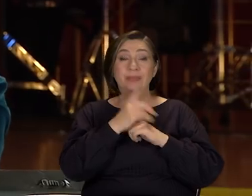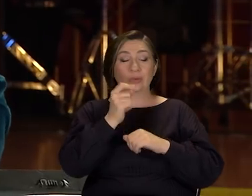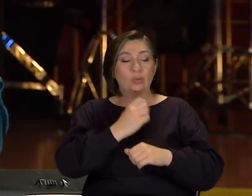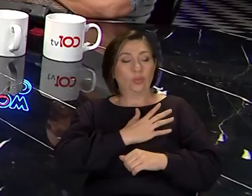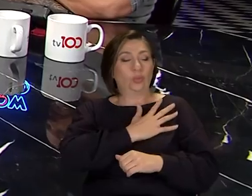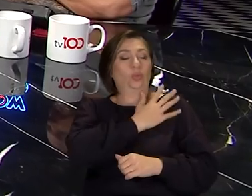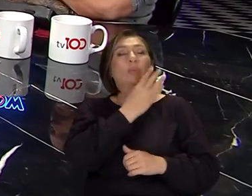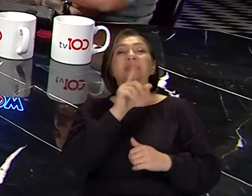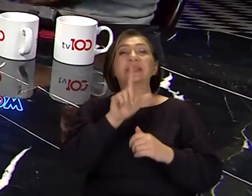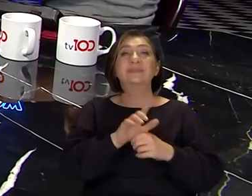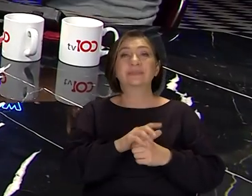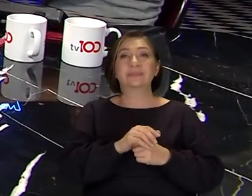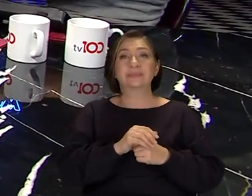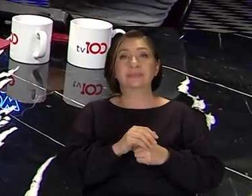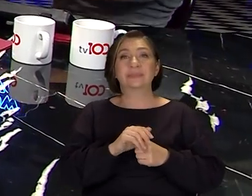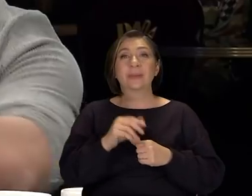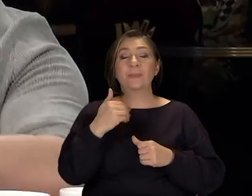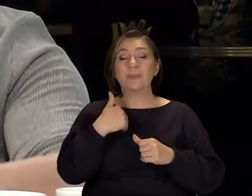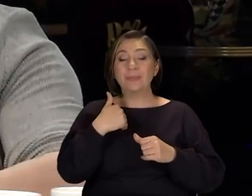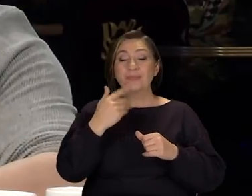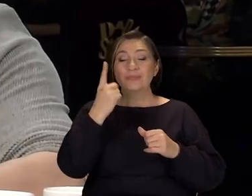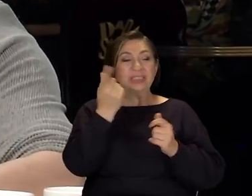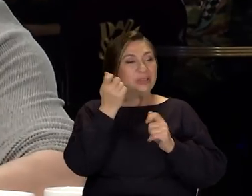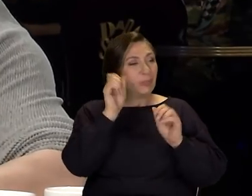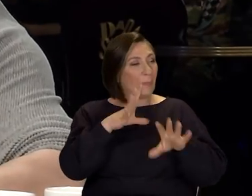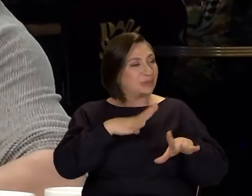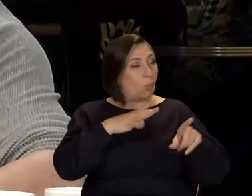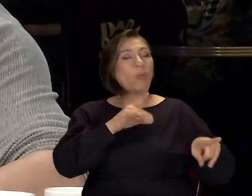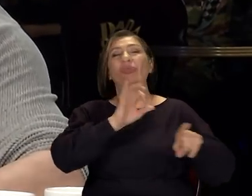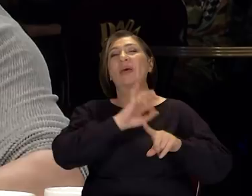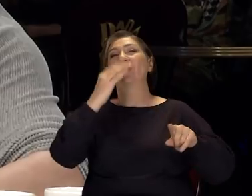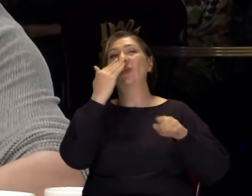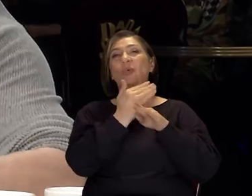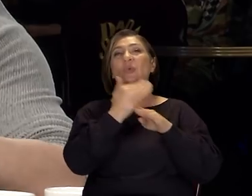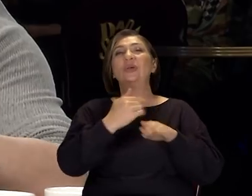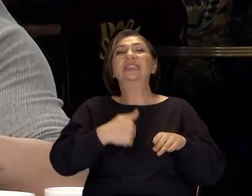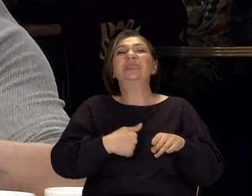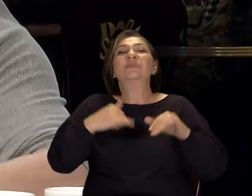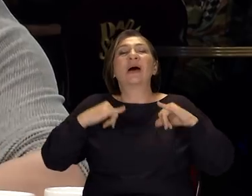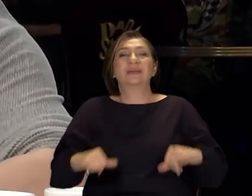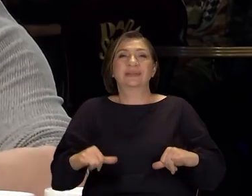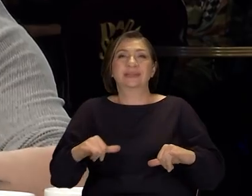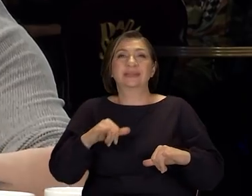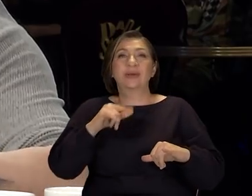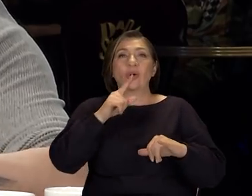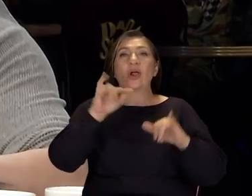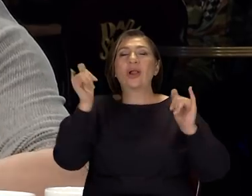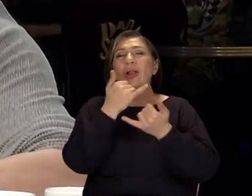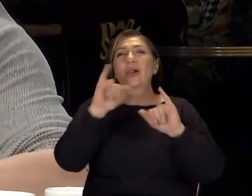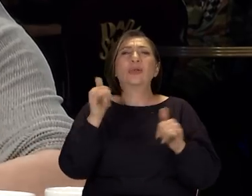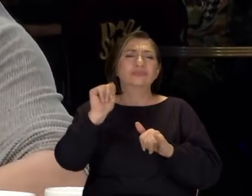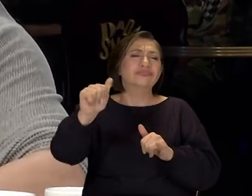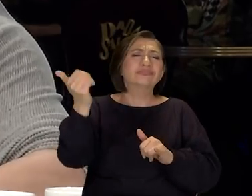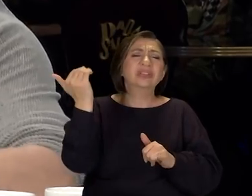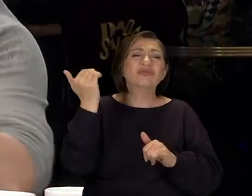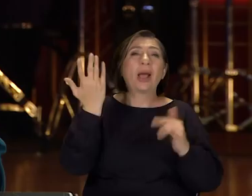vermesi. Evet. Enstrüman yani benim arkamda bırakmak istediğim işlerden biri oldu bu. O yüzden rahatım yani. Tabii ki yine o hop buru hop buru buralar